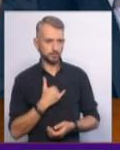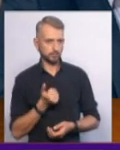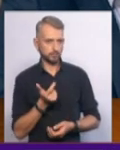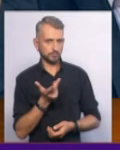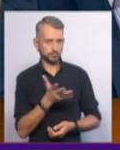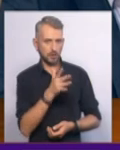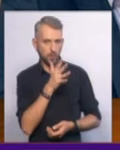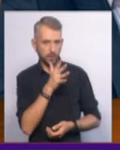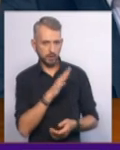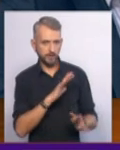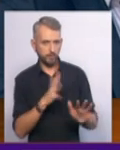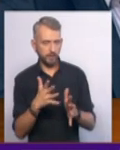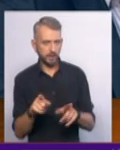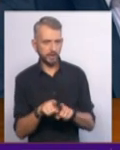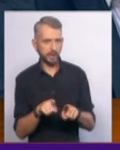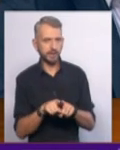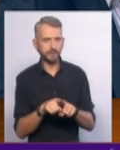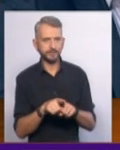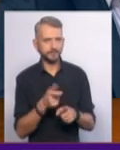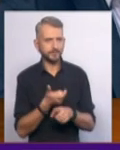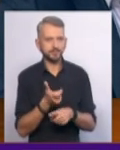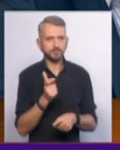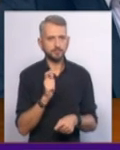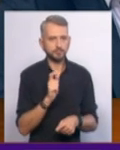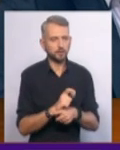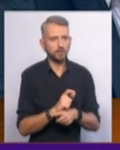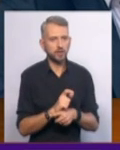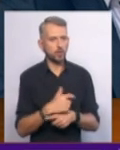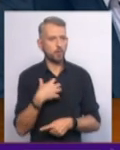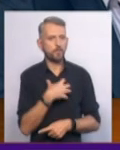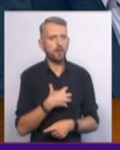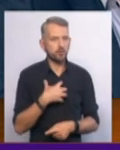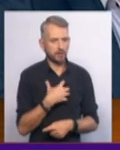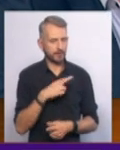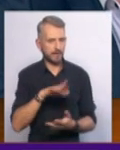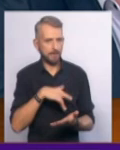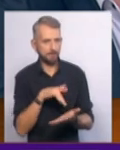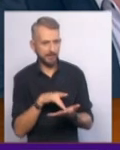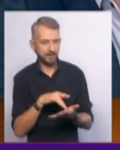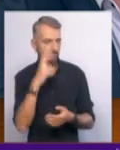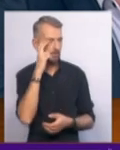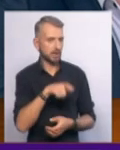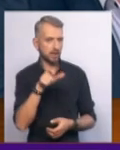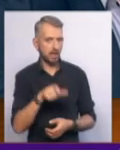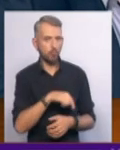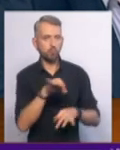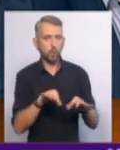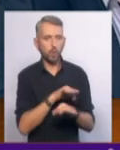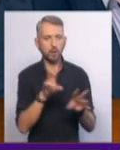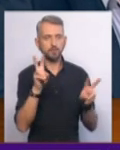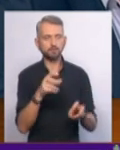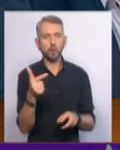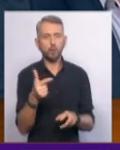років відбувається такий, ну, надзвичайно важливий для міста і для киян проєкт як громадський